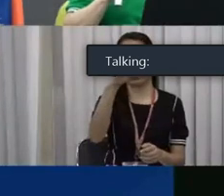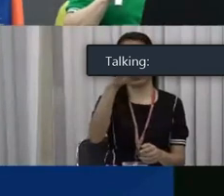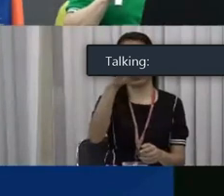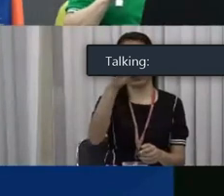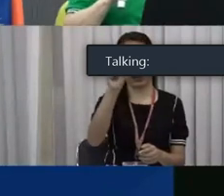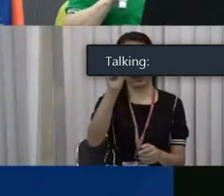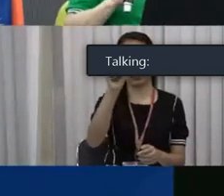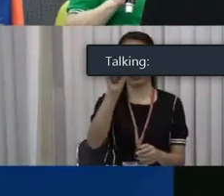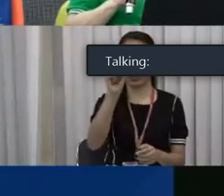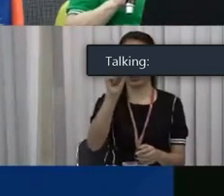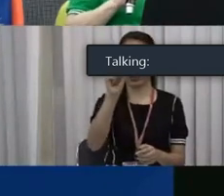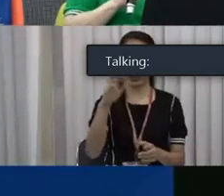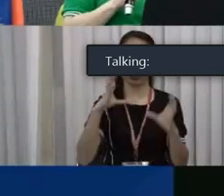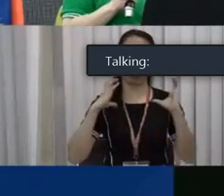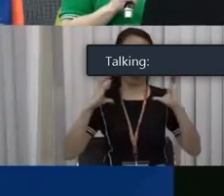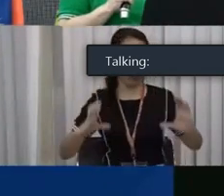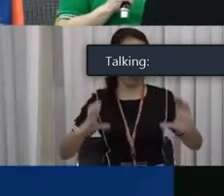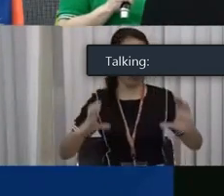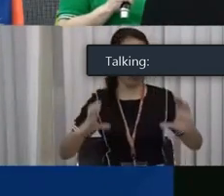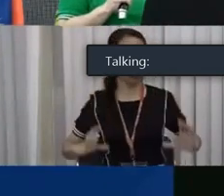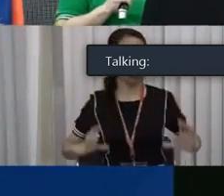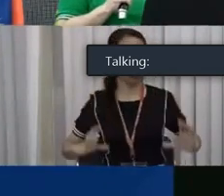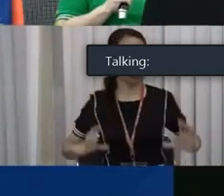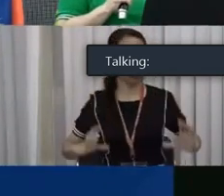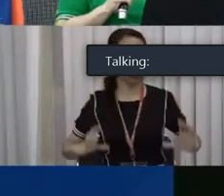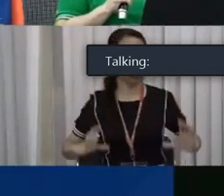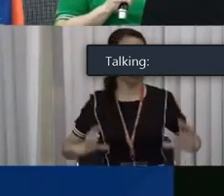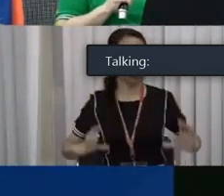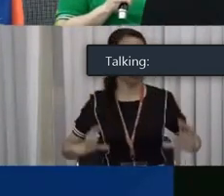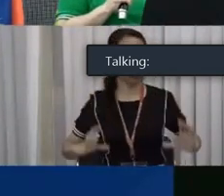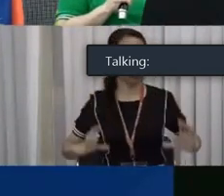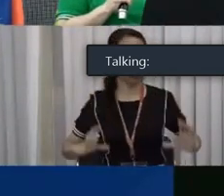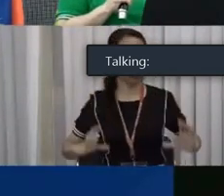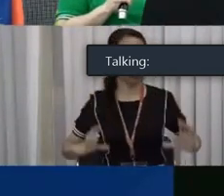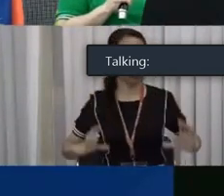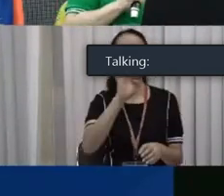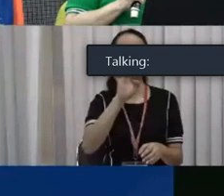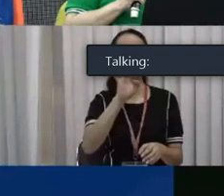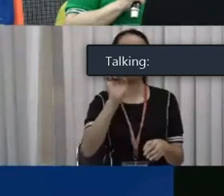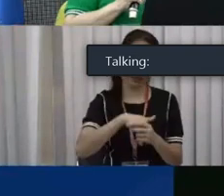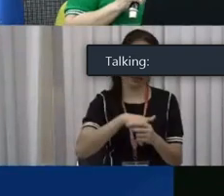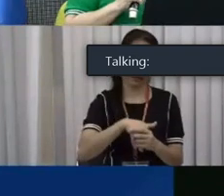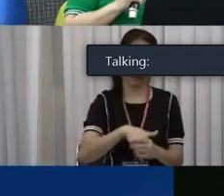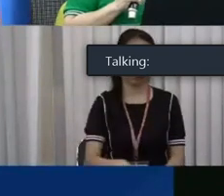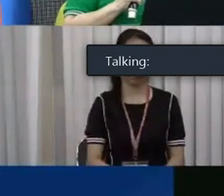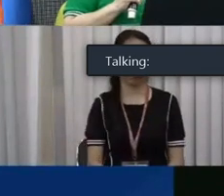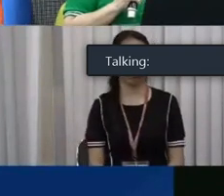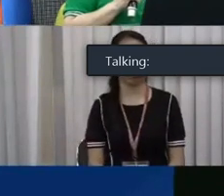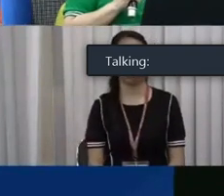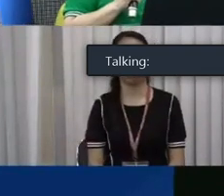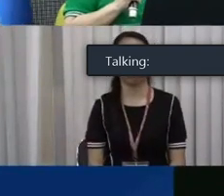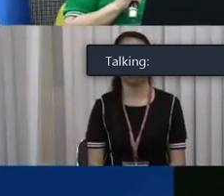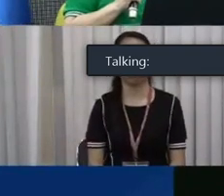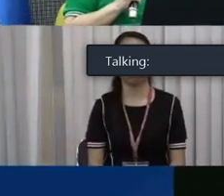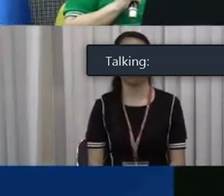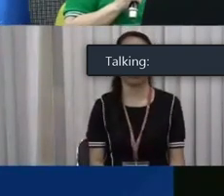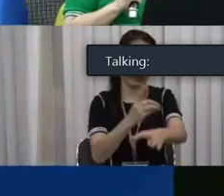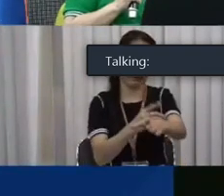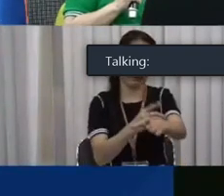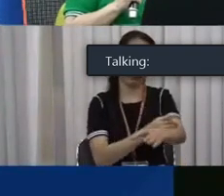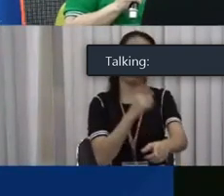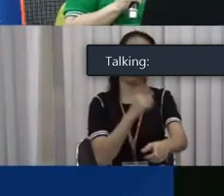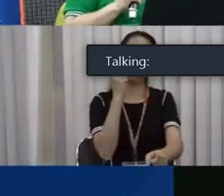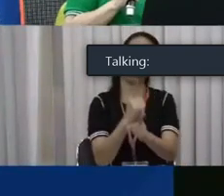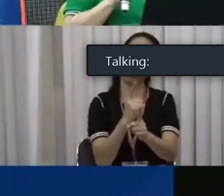nga ipakita, dili lang yun. Okay? So next, develop the right co-worker